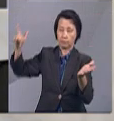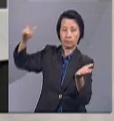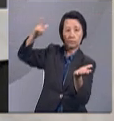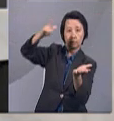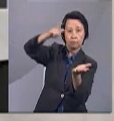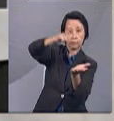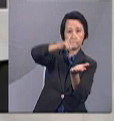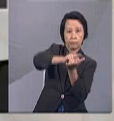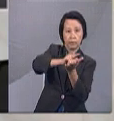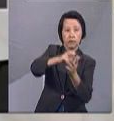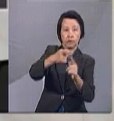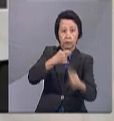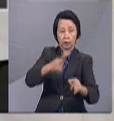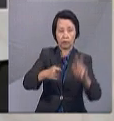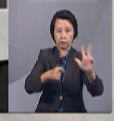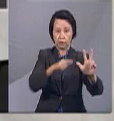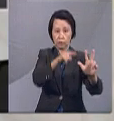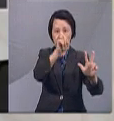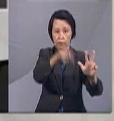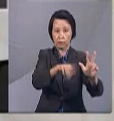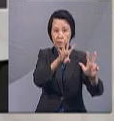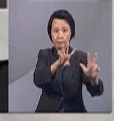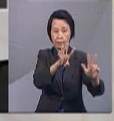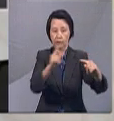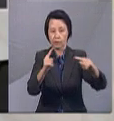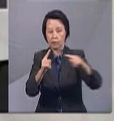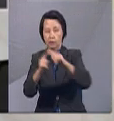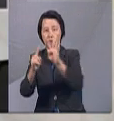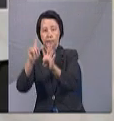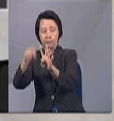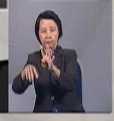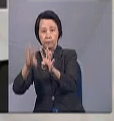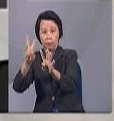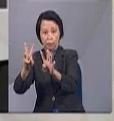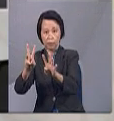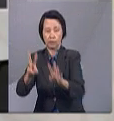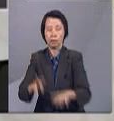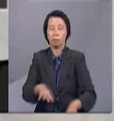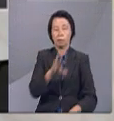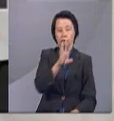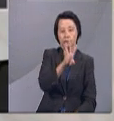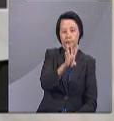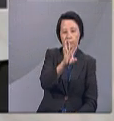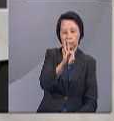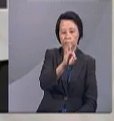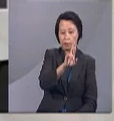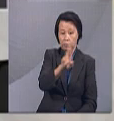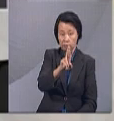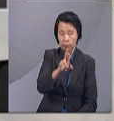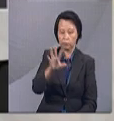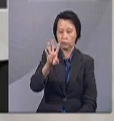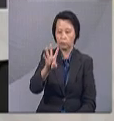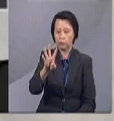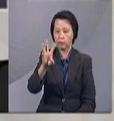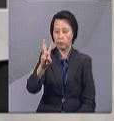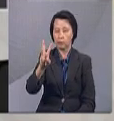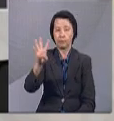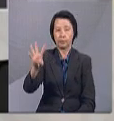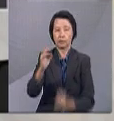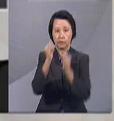negara Day 3 epil sering 4 Jun adalah selama 40 9464